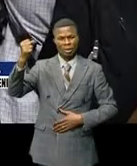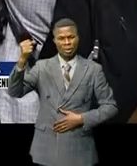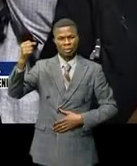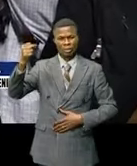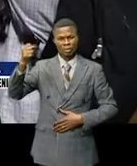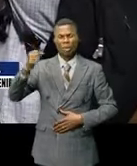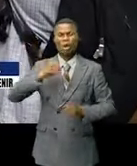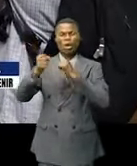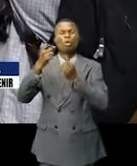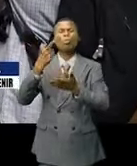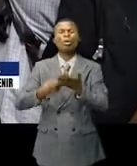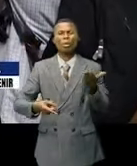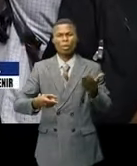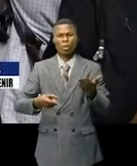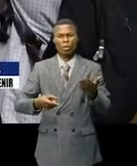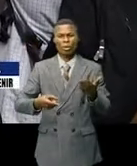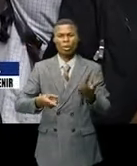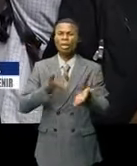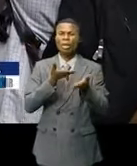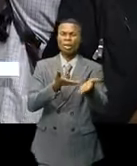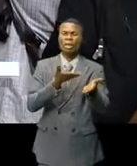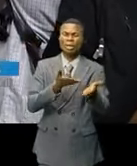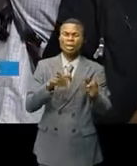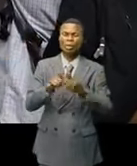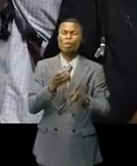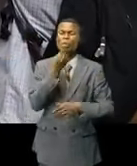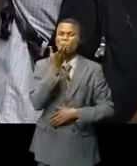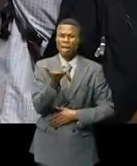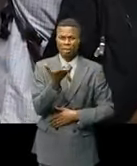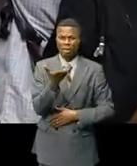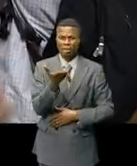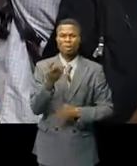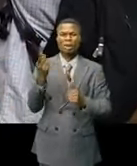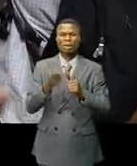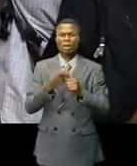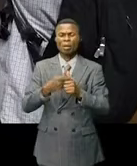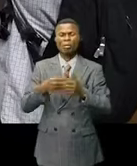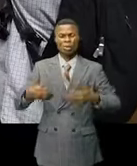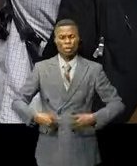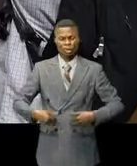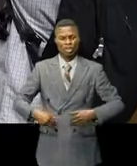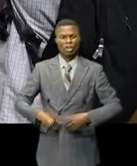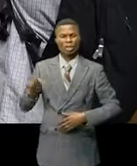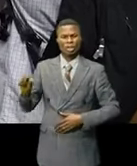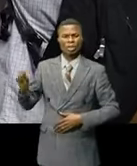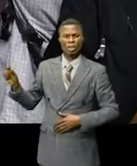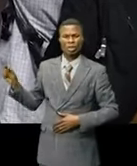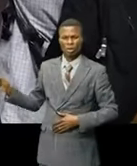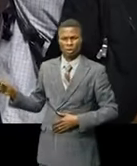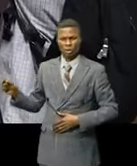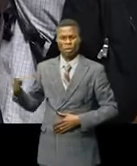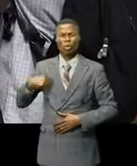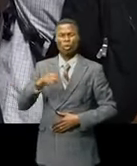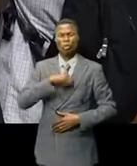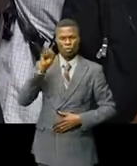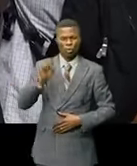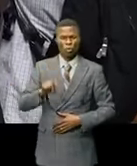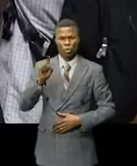Lequel combat peut servir de modèle, surtout à des jeunes générations. Il faut